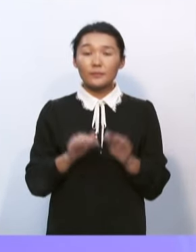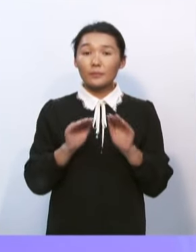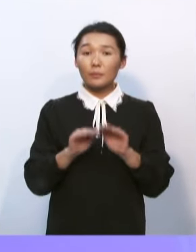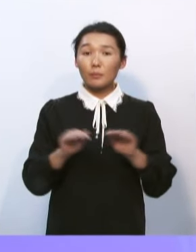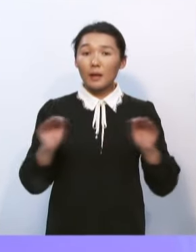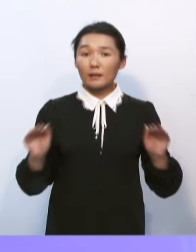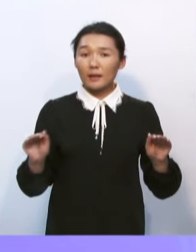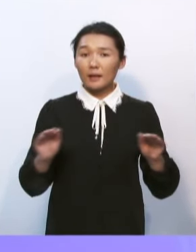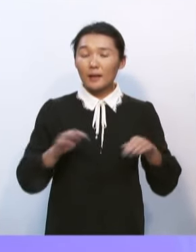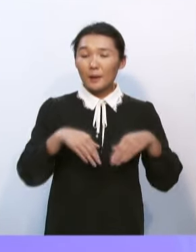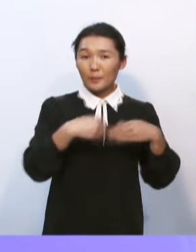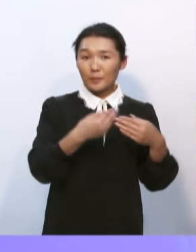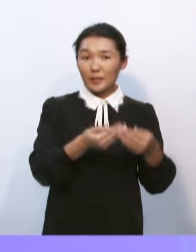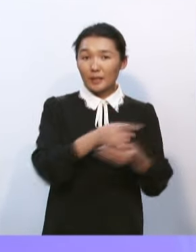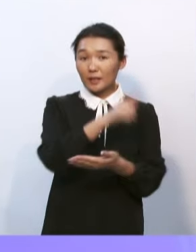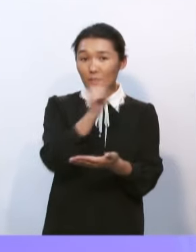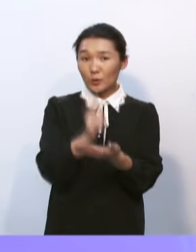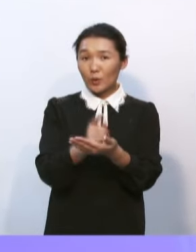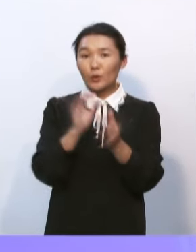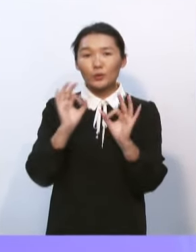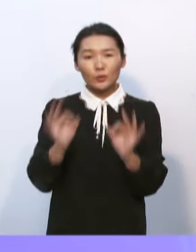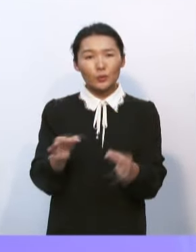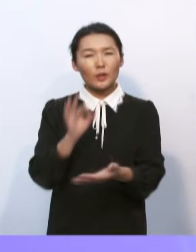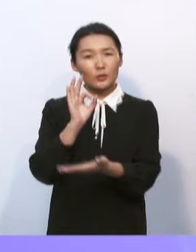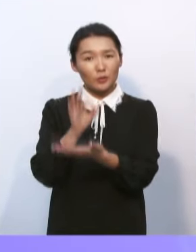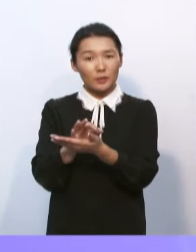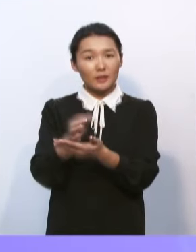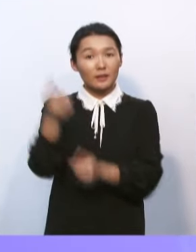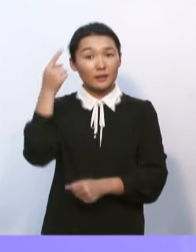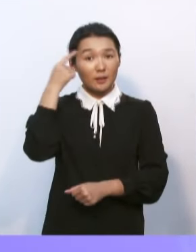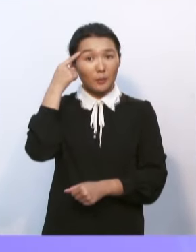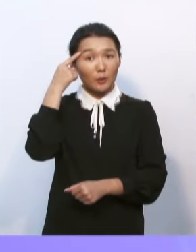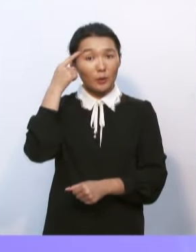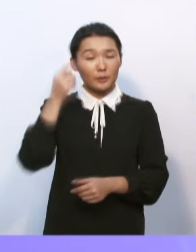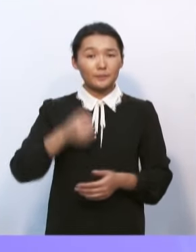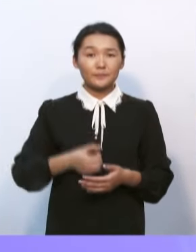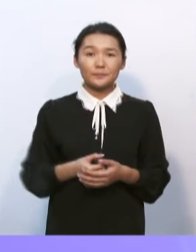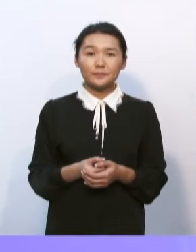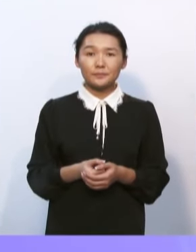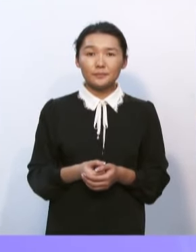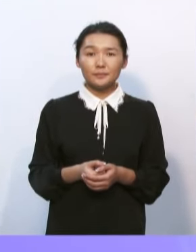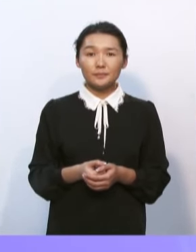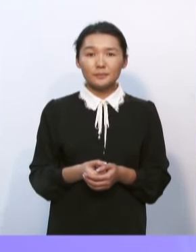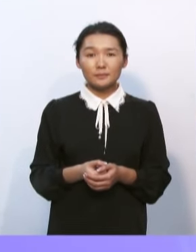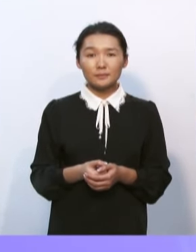Балдар, берилген суроого туура жооп бердиңер деп ойлойм.